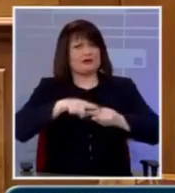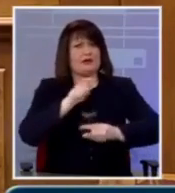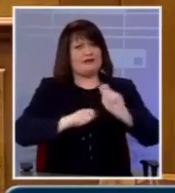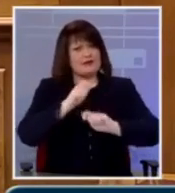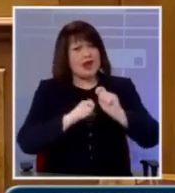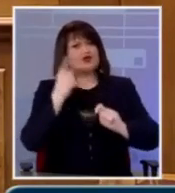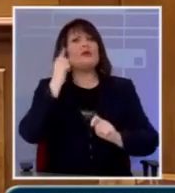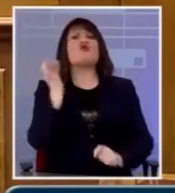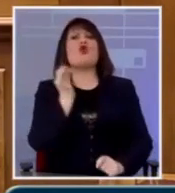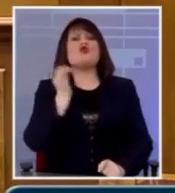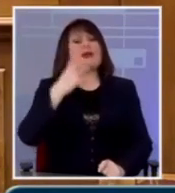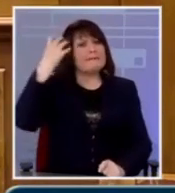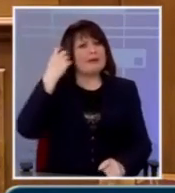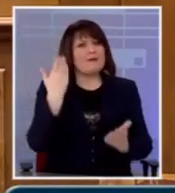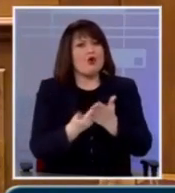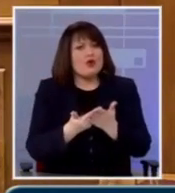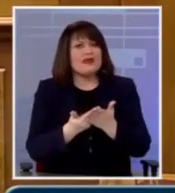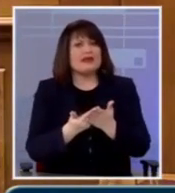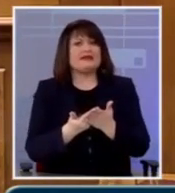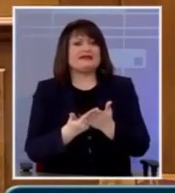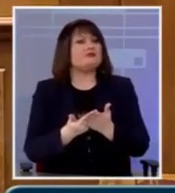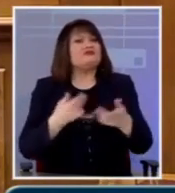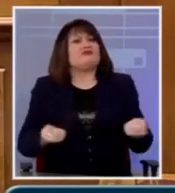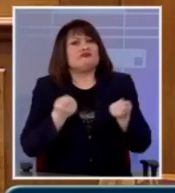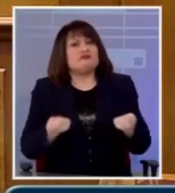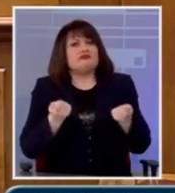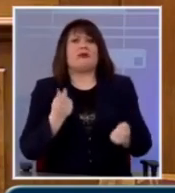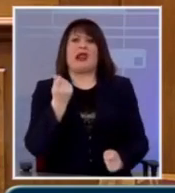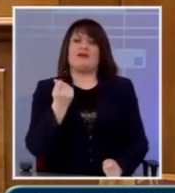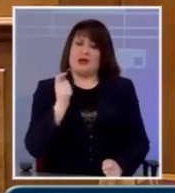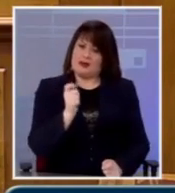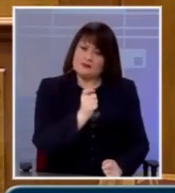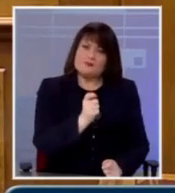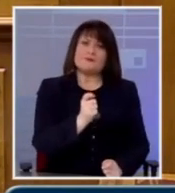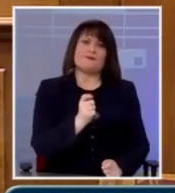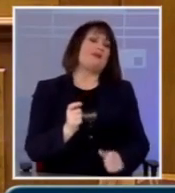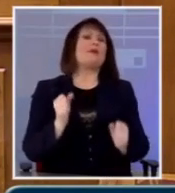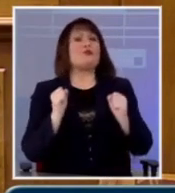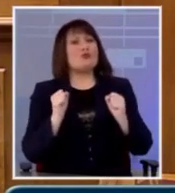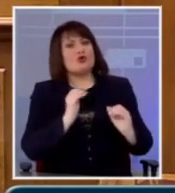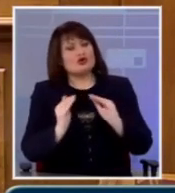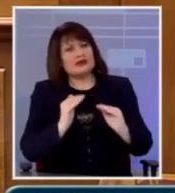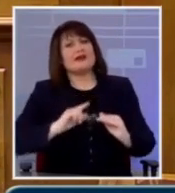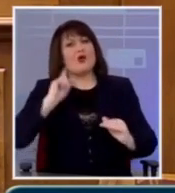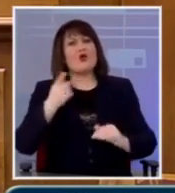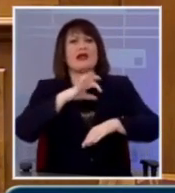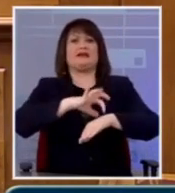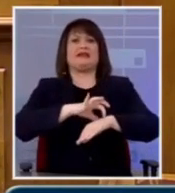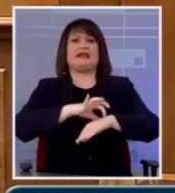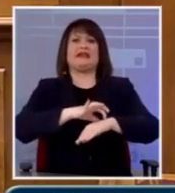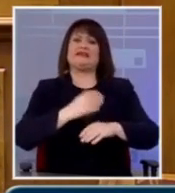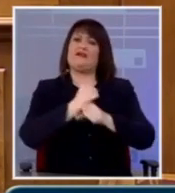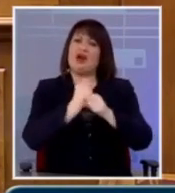ορθολογικότερη και επιστημονικά τεκμηριωμένη αξιοποίηση των δημόσιων πόρων, με διασφάλιση της πρόσβασης όλων των ασθενών στο